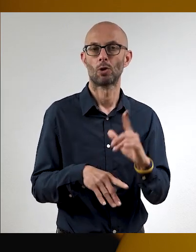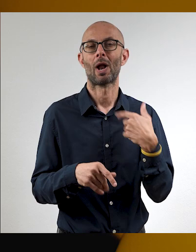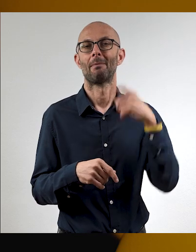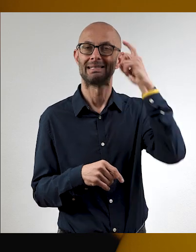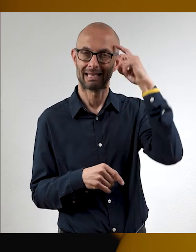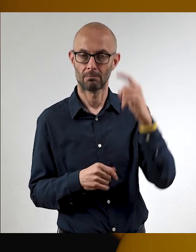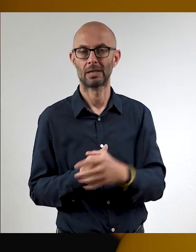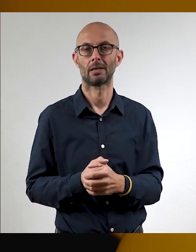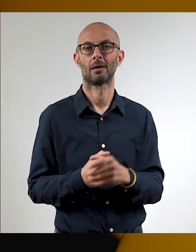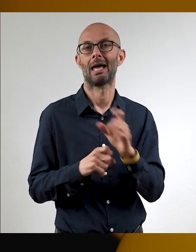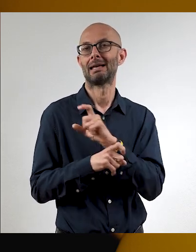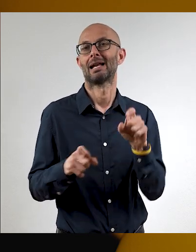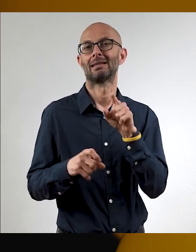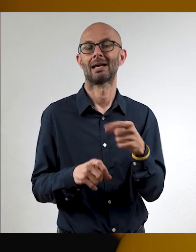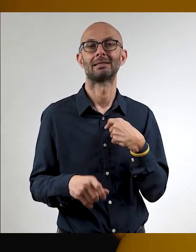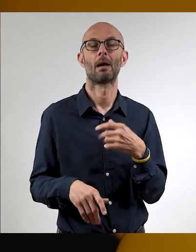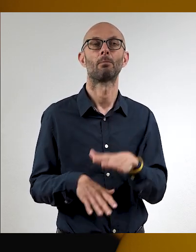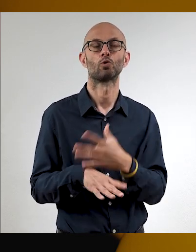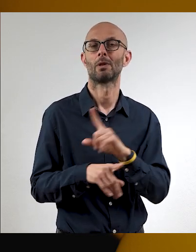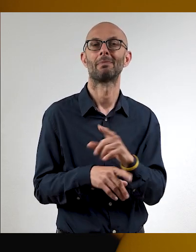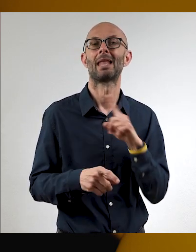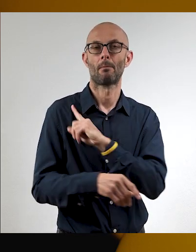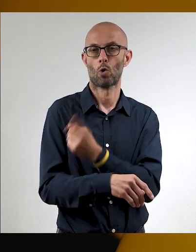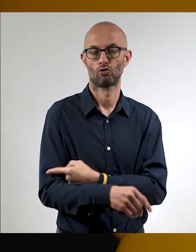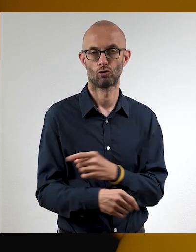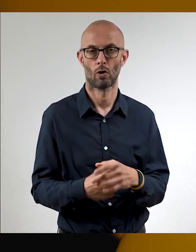skrbi, zaradi česa se počutam nemočno.